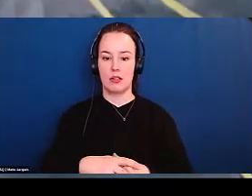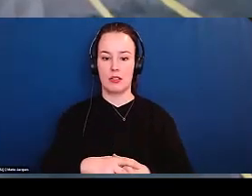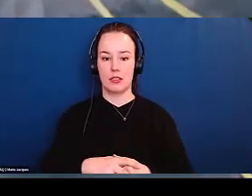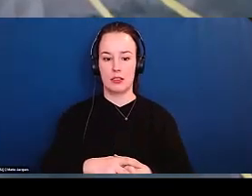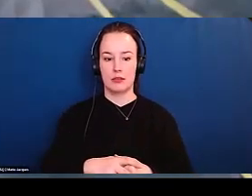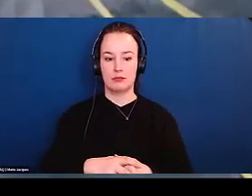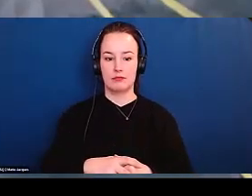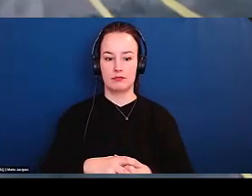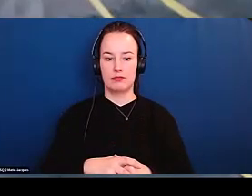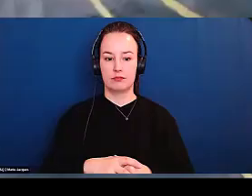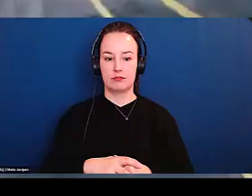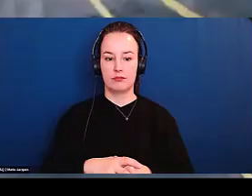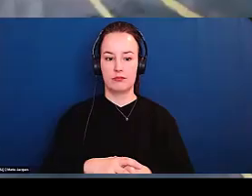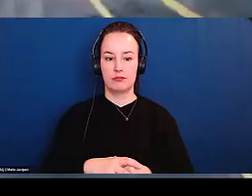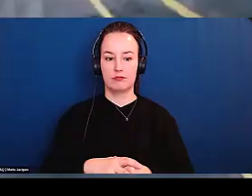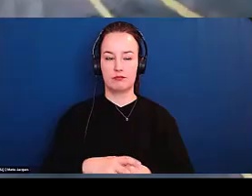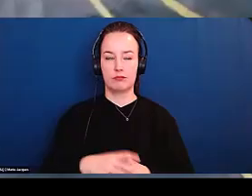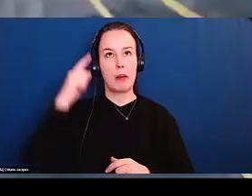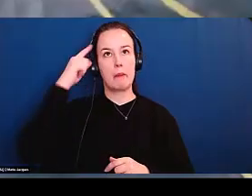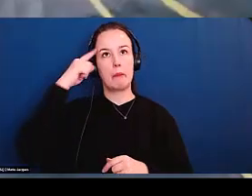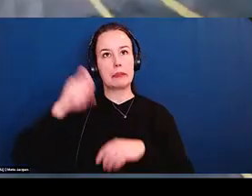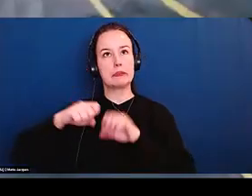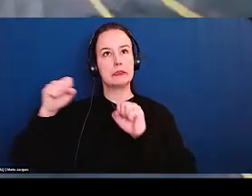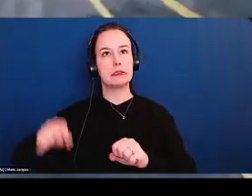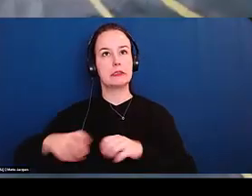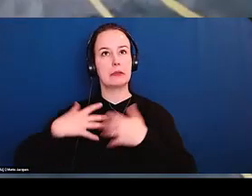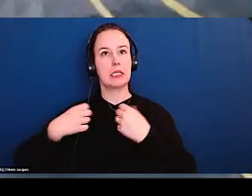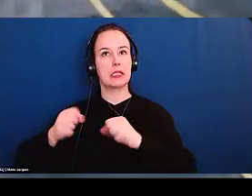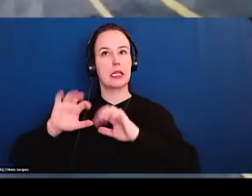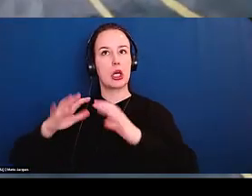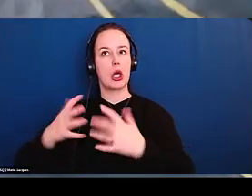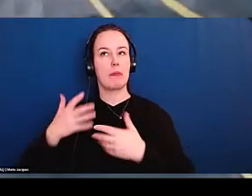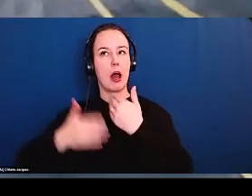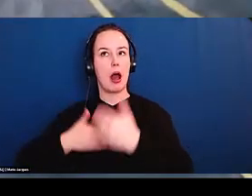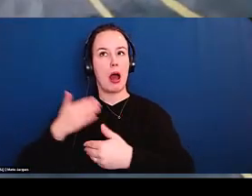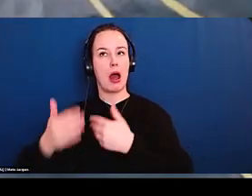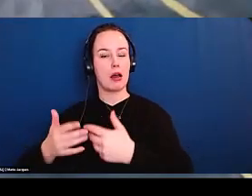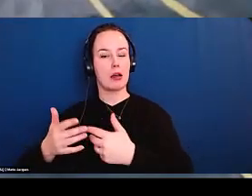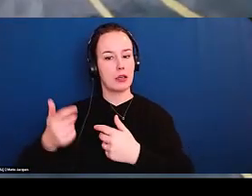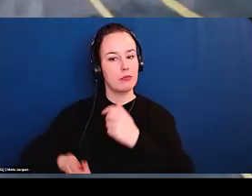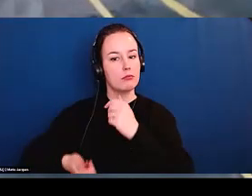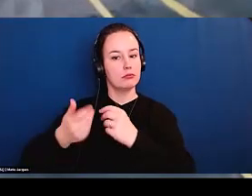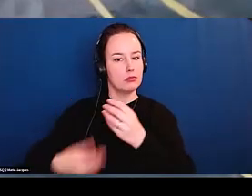bien au-delà aussi de la définition opérationnelle qu'on peut avoir en tête.